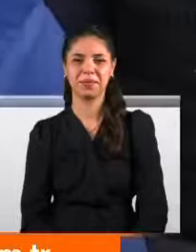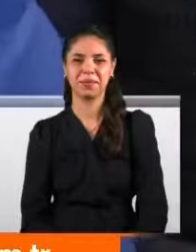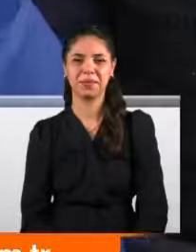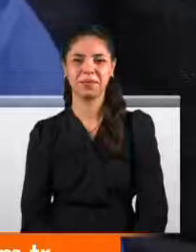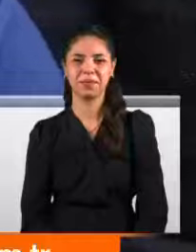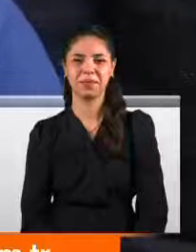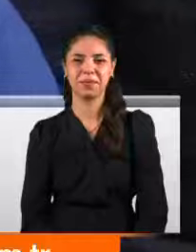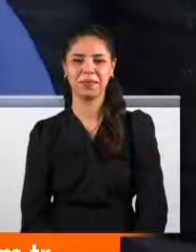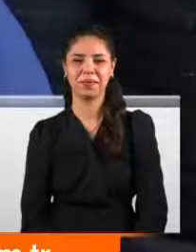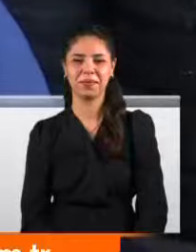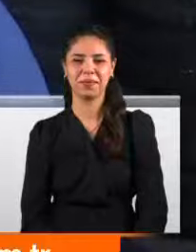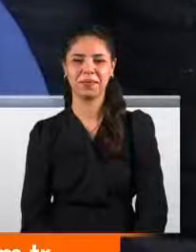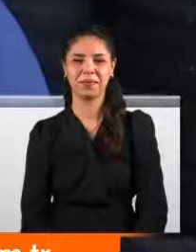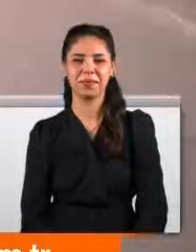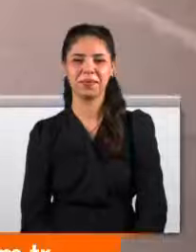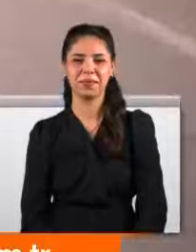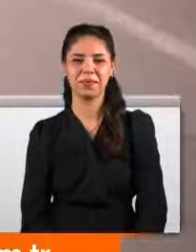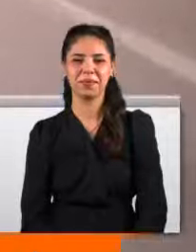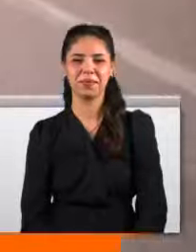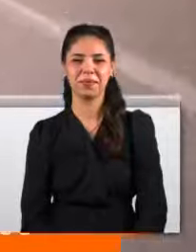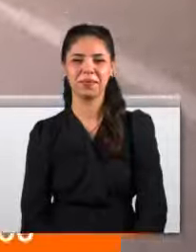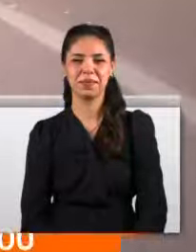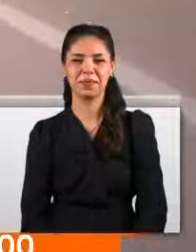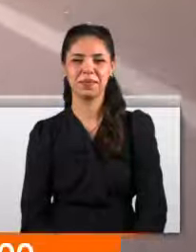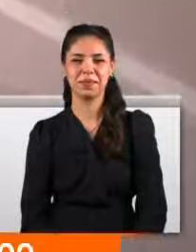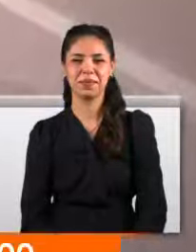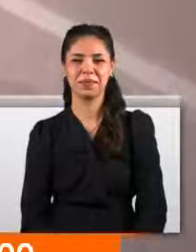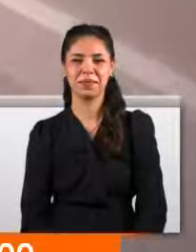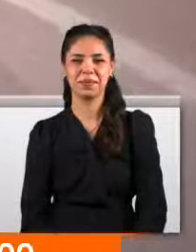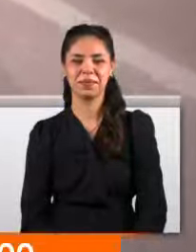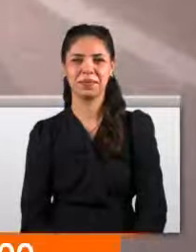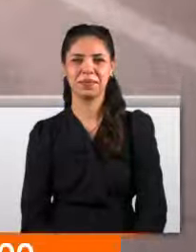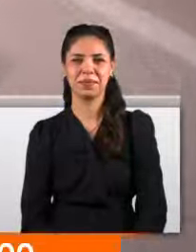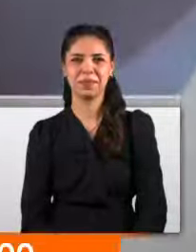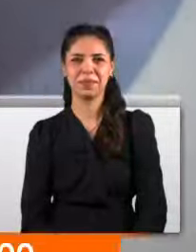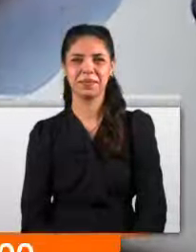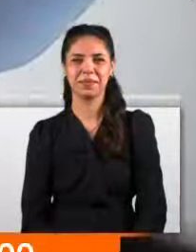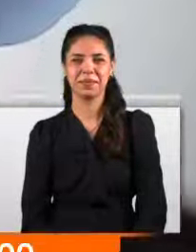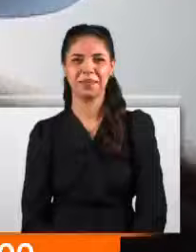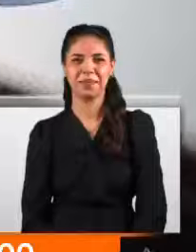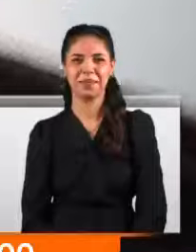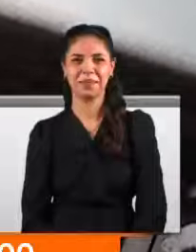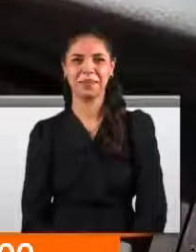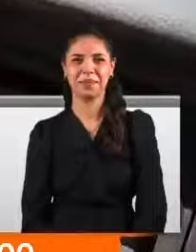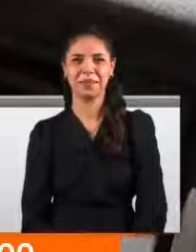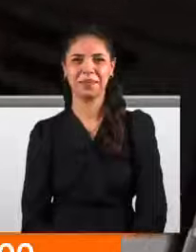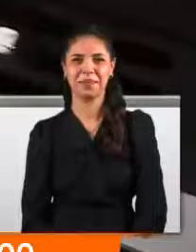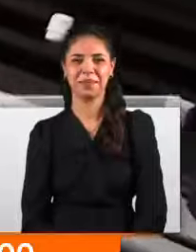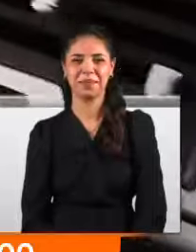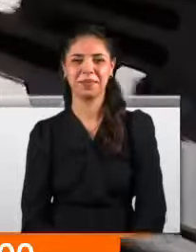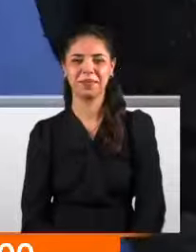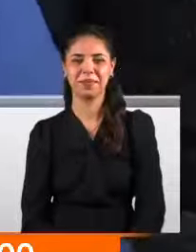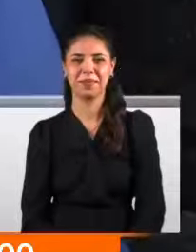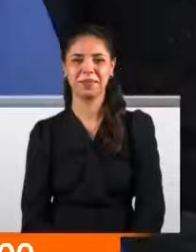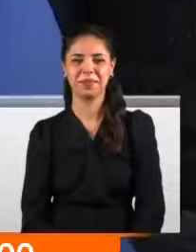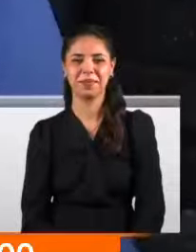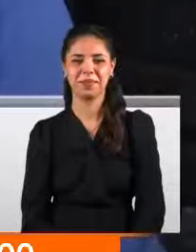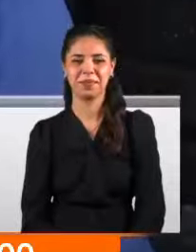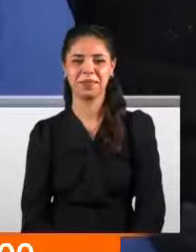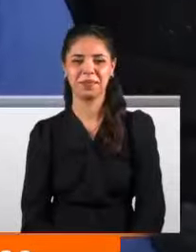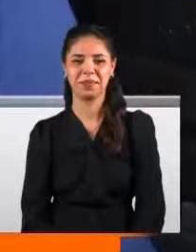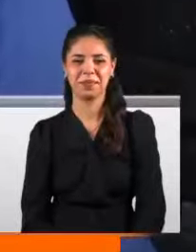150 kilometre yaptım 7 yıl içinde. Yıllardır küllenmemiş aşkım var bende.